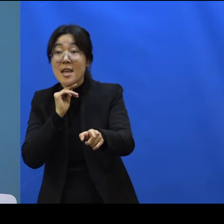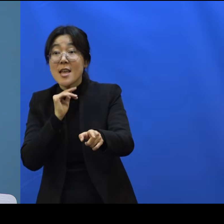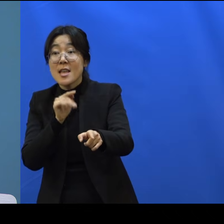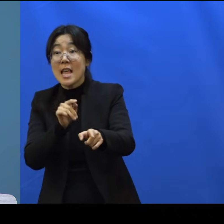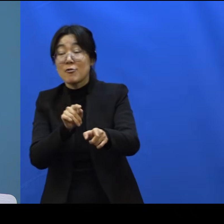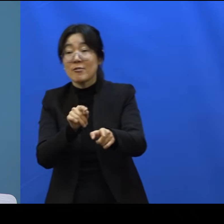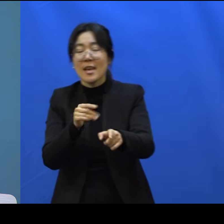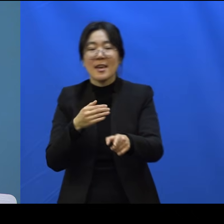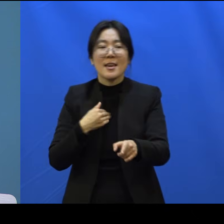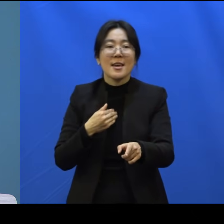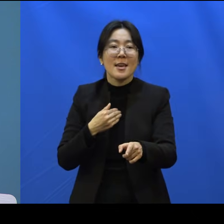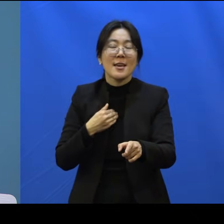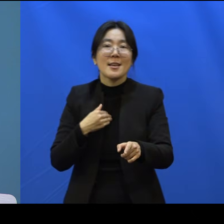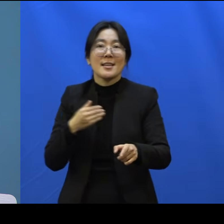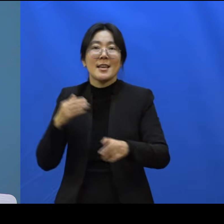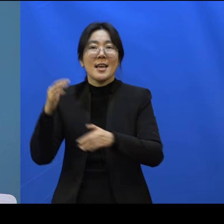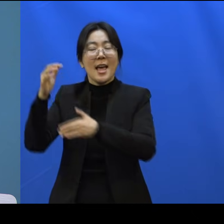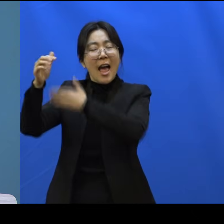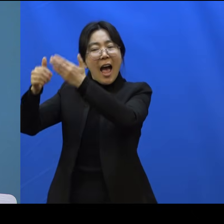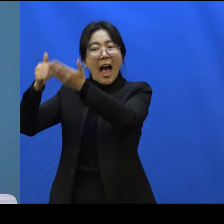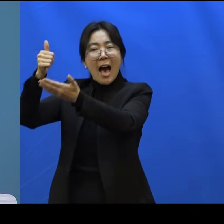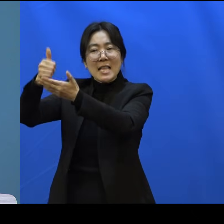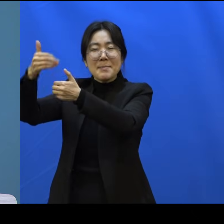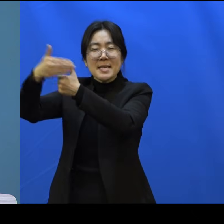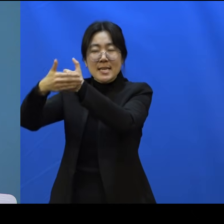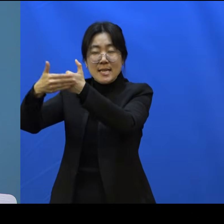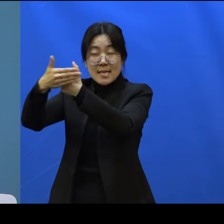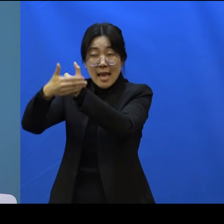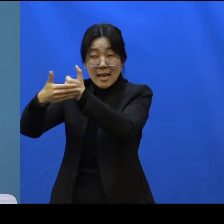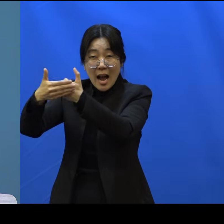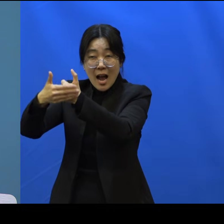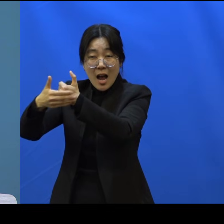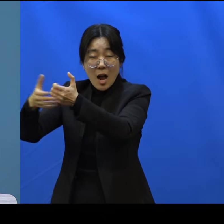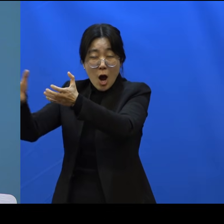게 뭐예요? 약함 위에 하나님의 은혜가 덮고 있어요.